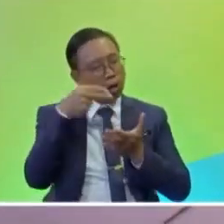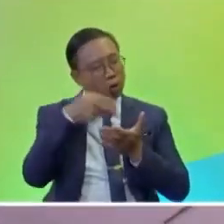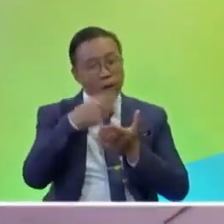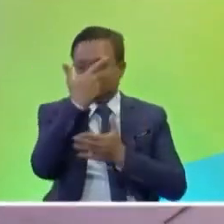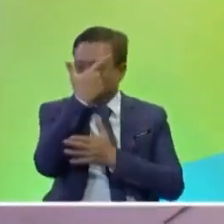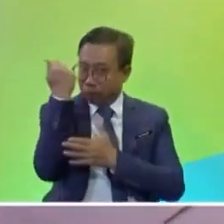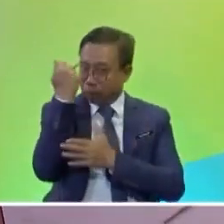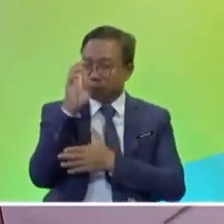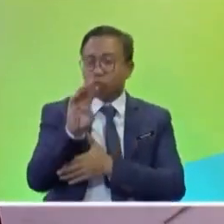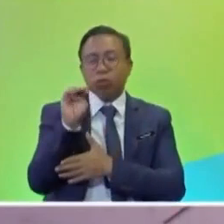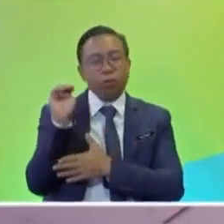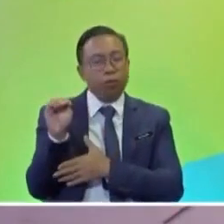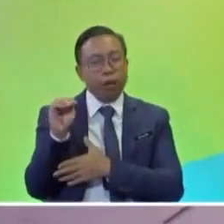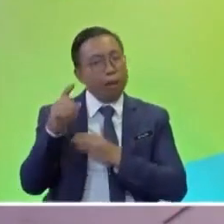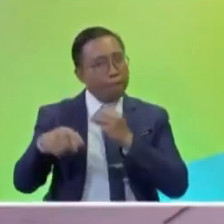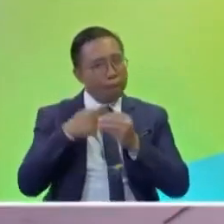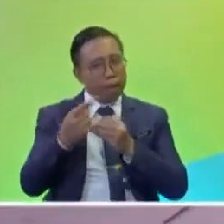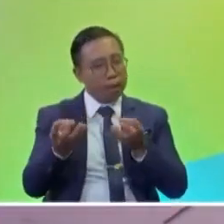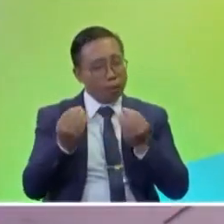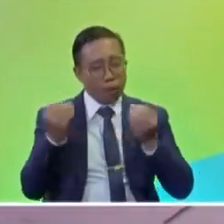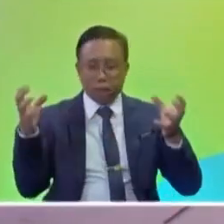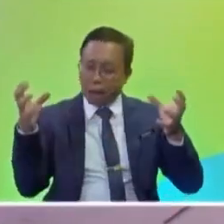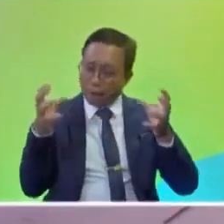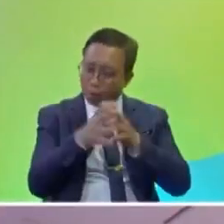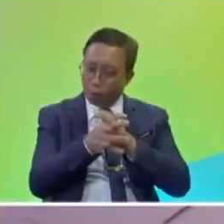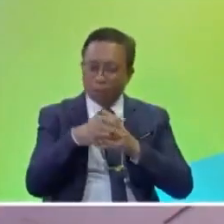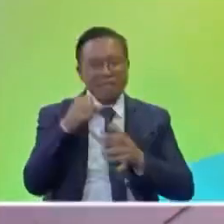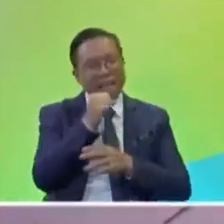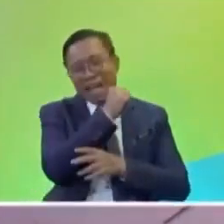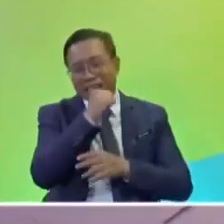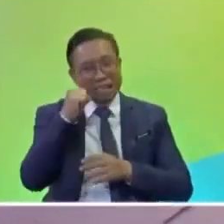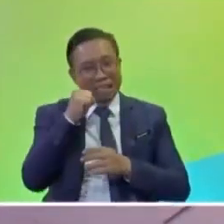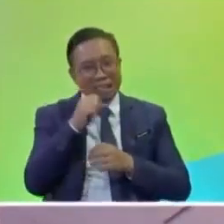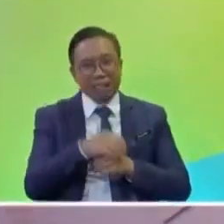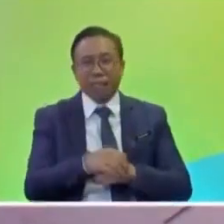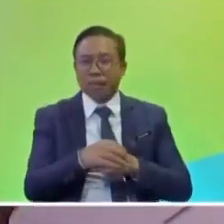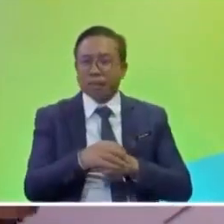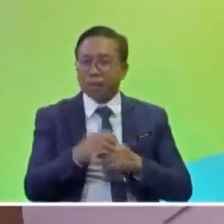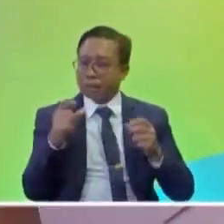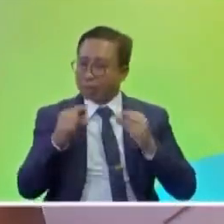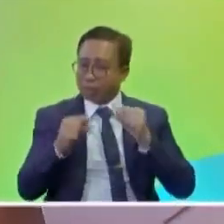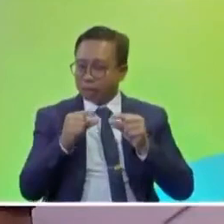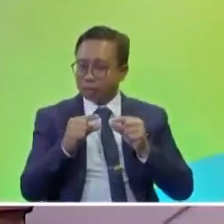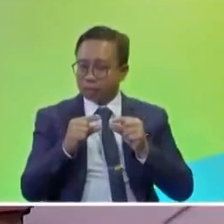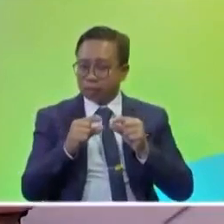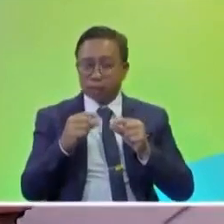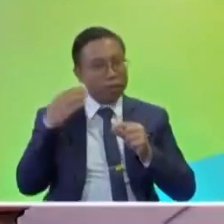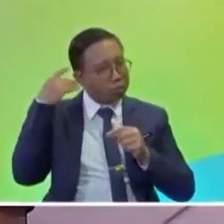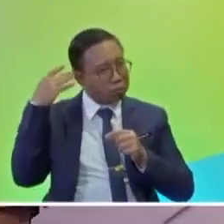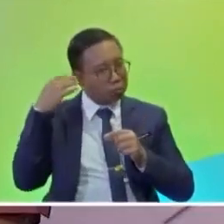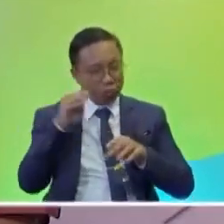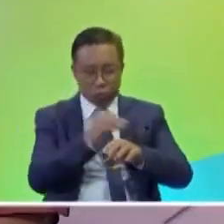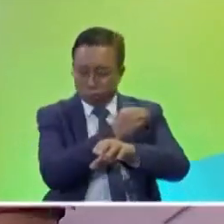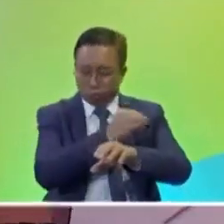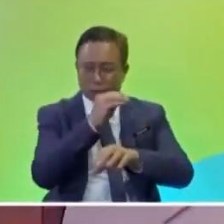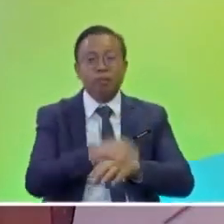Sebab murid cikgu, bila dia nak gabungkan, nyanyi, dia nyanyi, dia bergerak sambil dengan muzik.